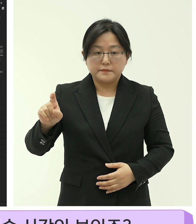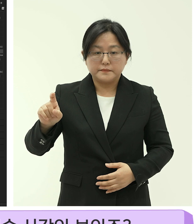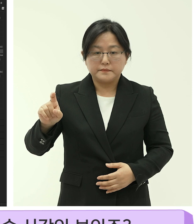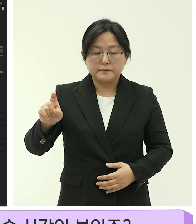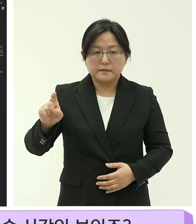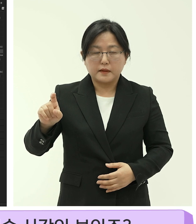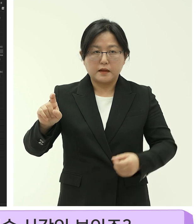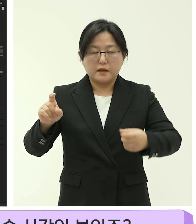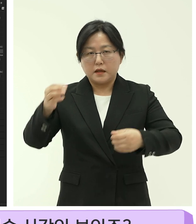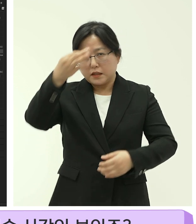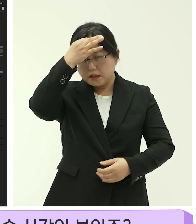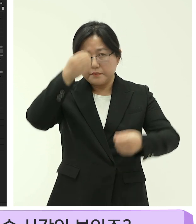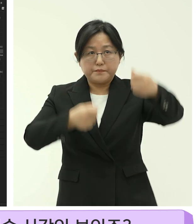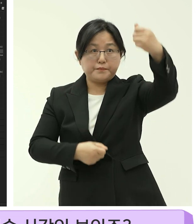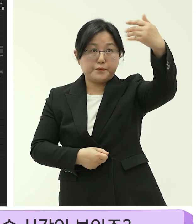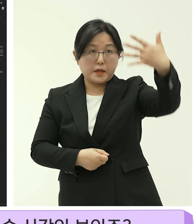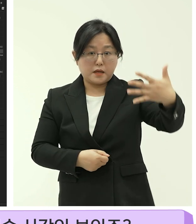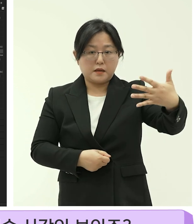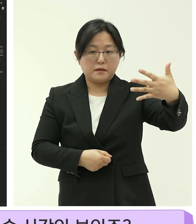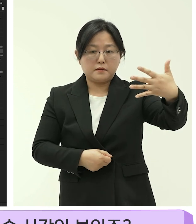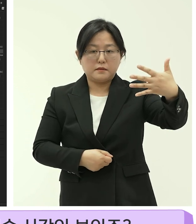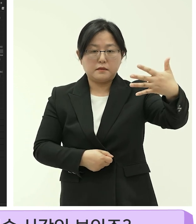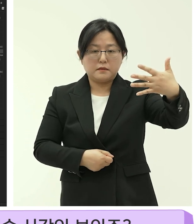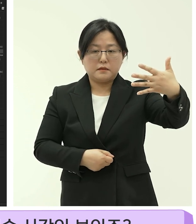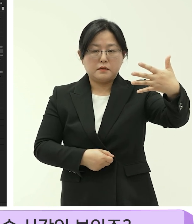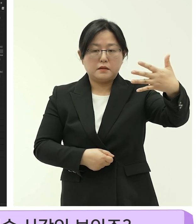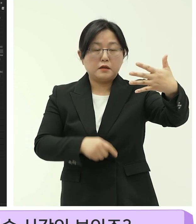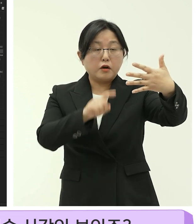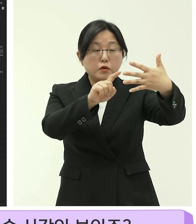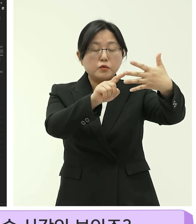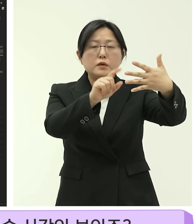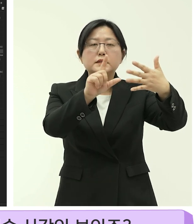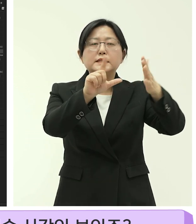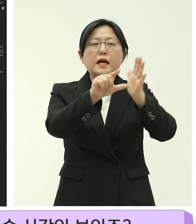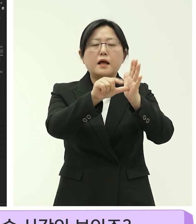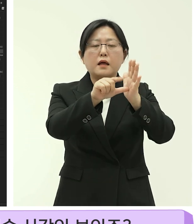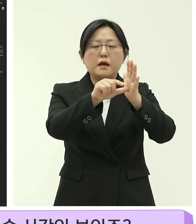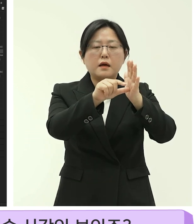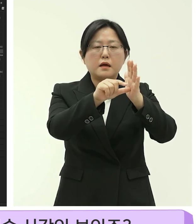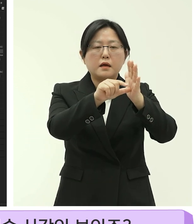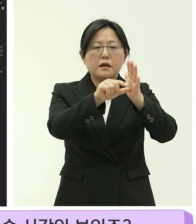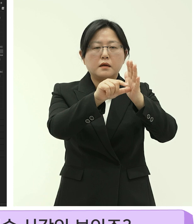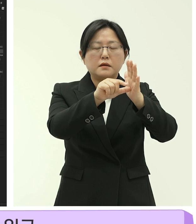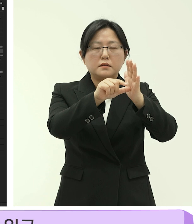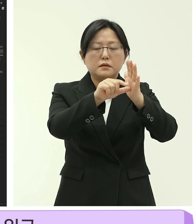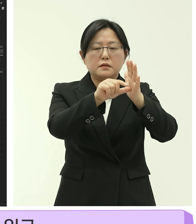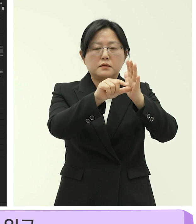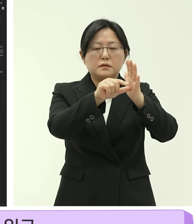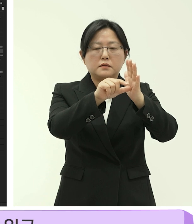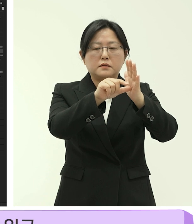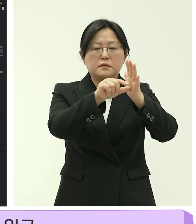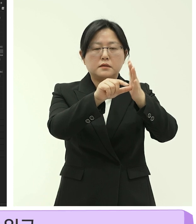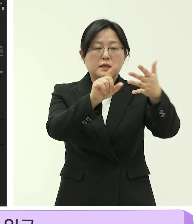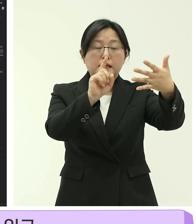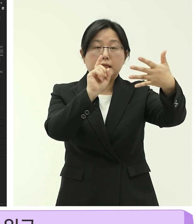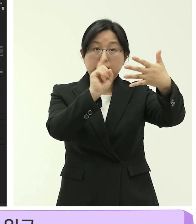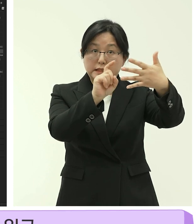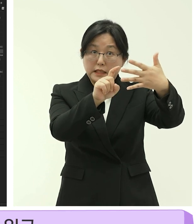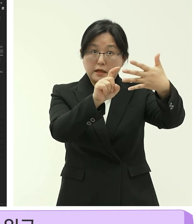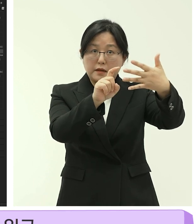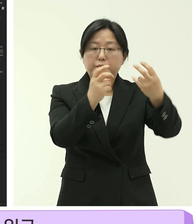그리고 나서 효과 컨트롤, 이펙트 컨트롤에 가면 여기 또 지속 시간이 보이죠? 이 지속